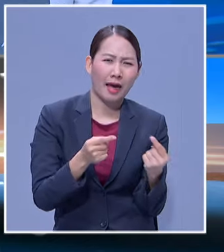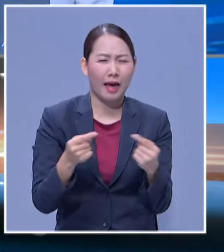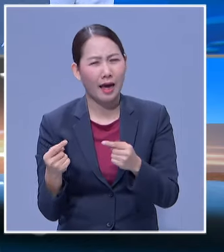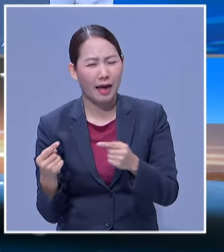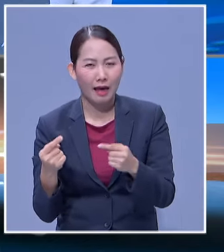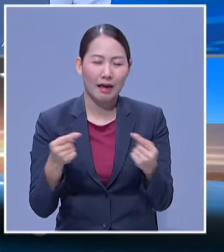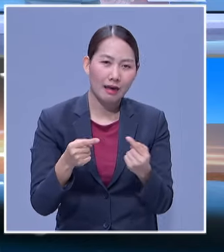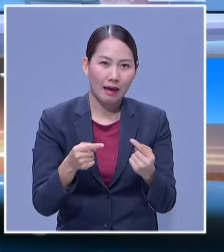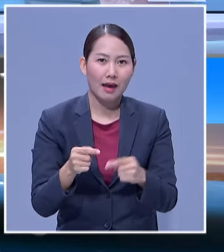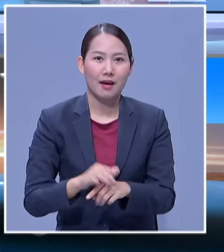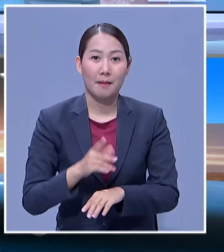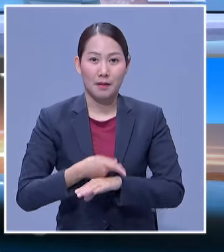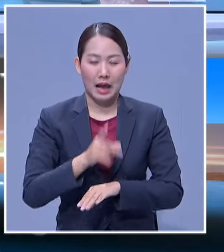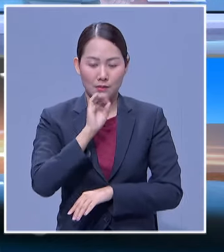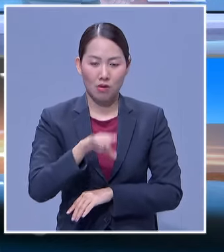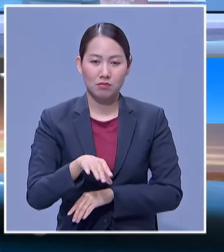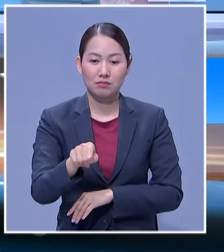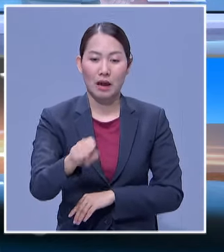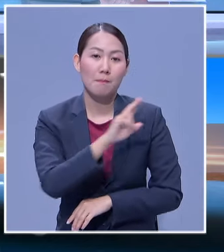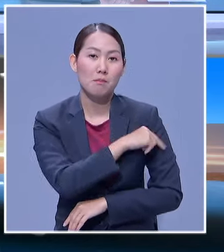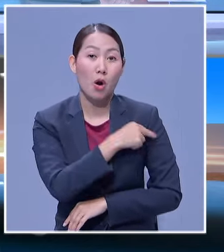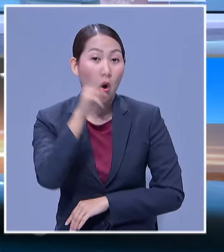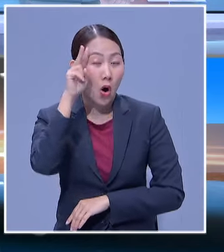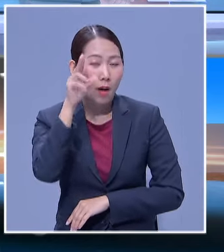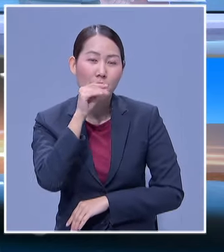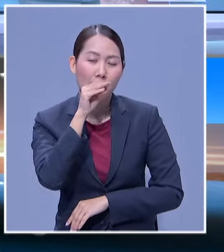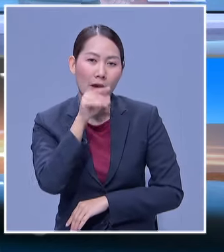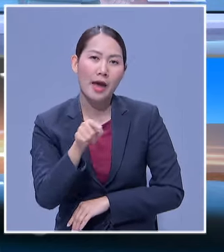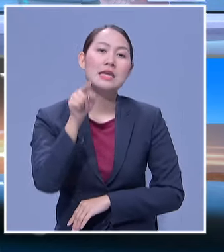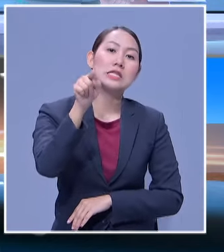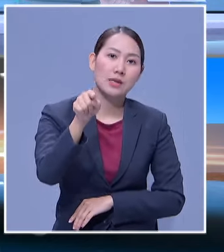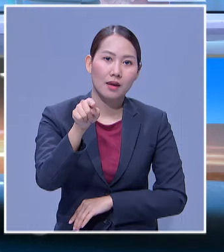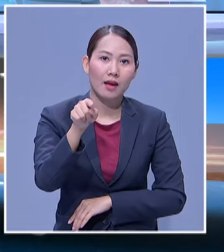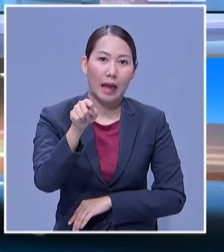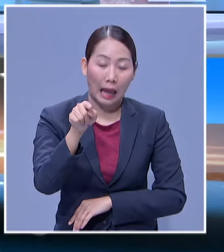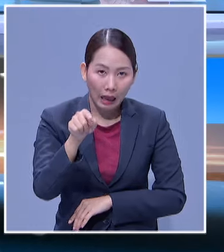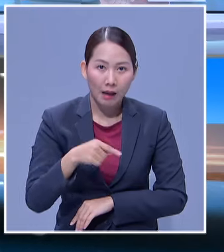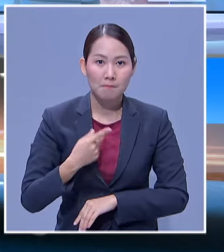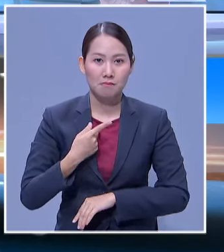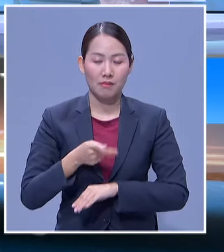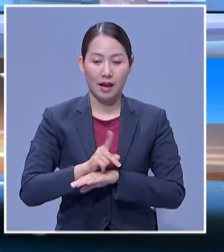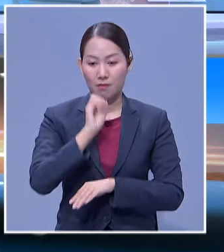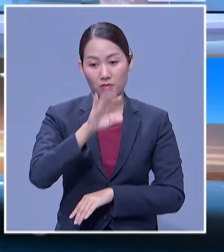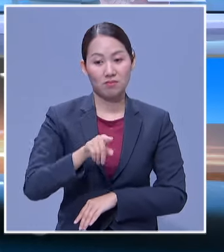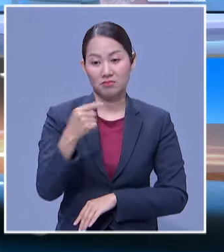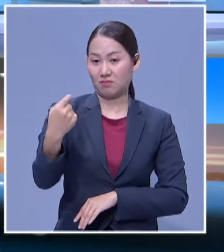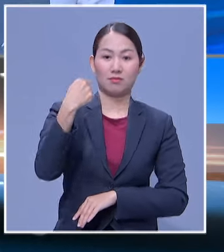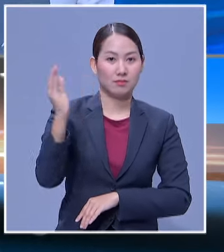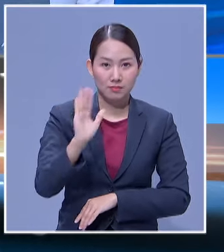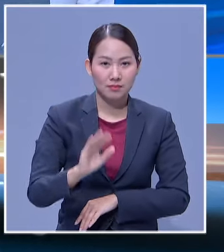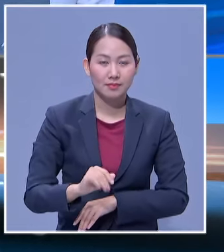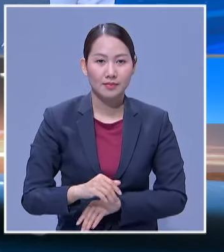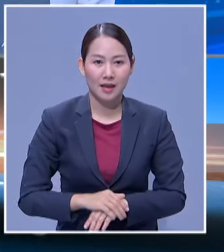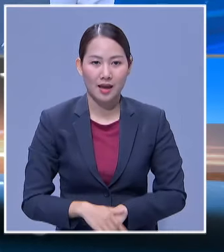ชี้สุดท้ายมันจบลงตรงคำที่บอกว่าถ้าทำไม่ได้คุณมอชพูดนะถ้าทำไม่ได้ให้